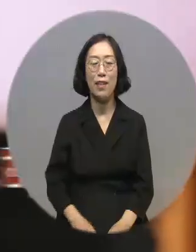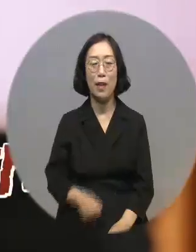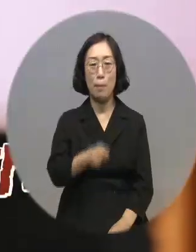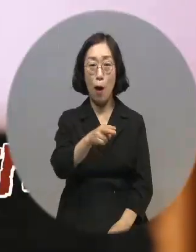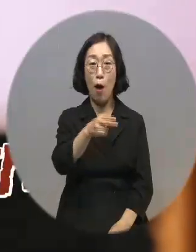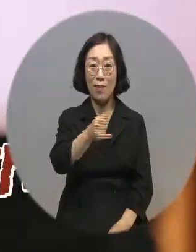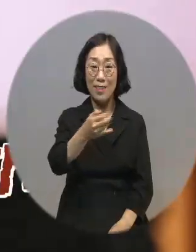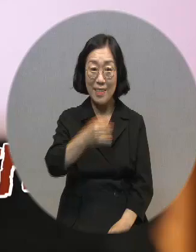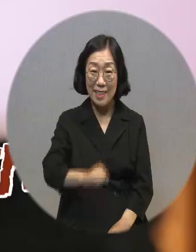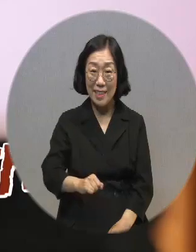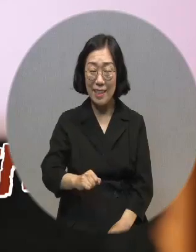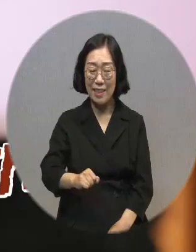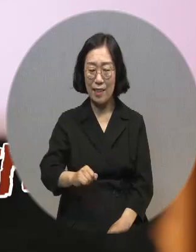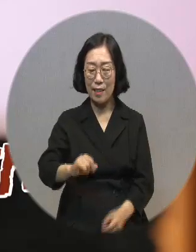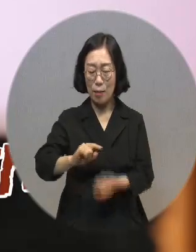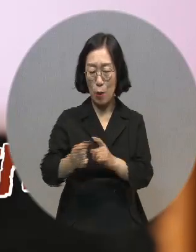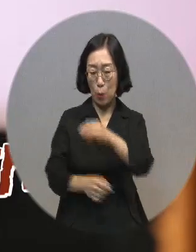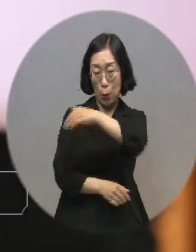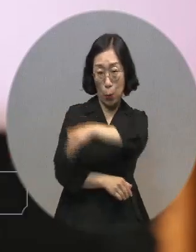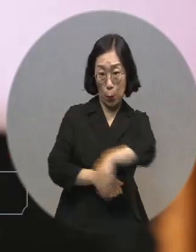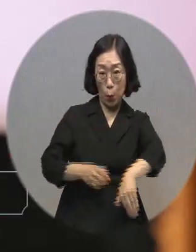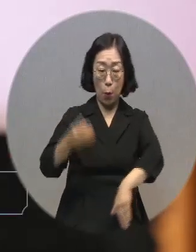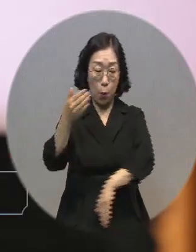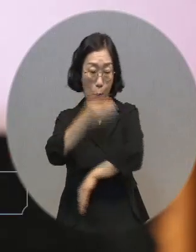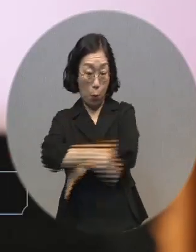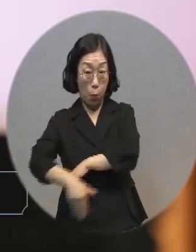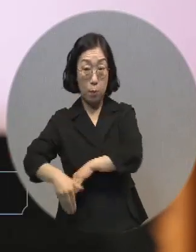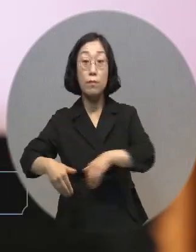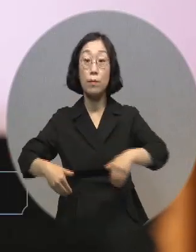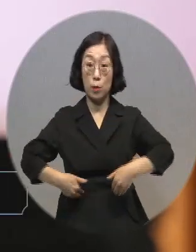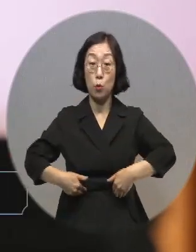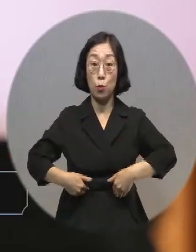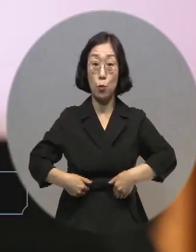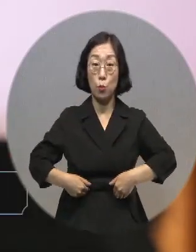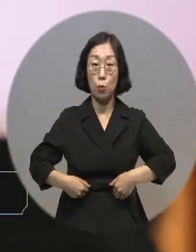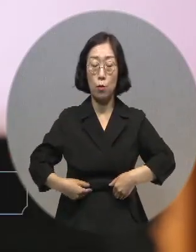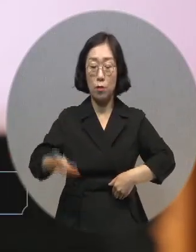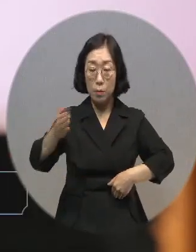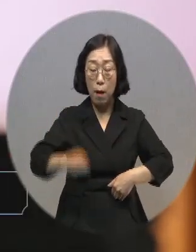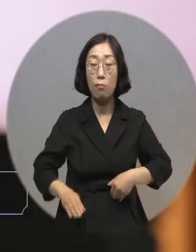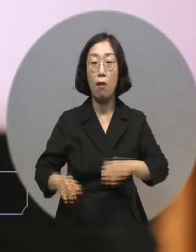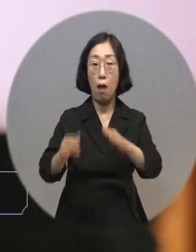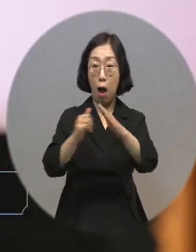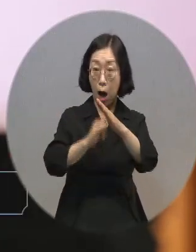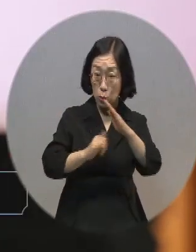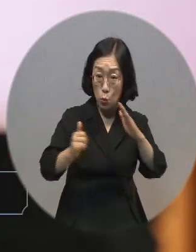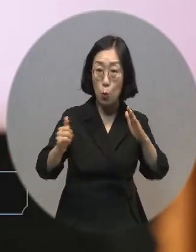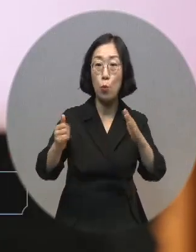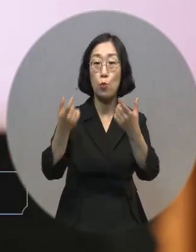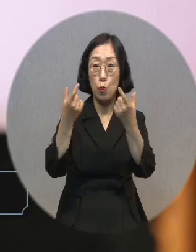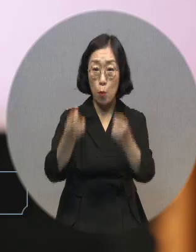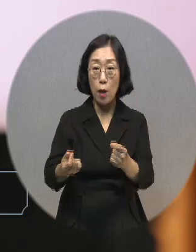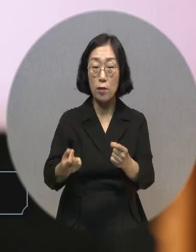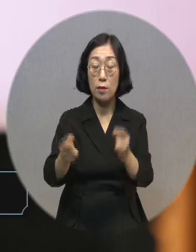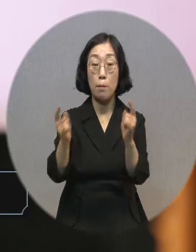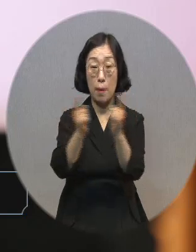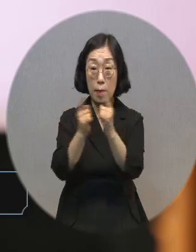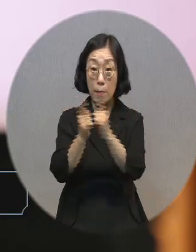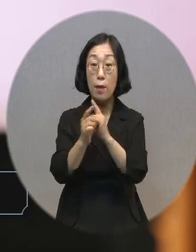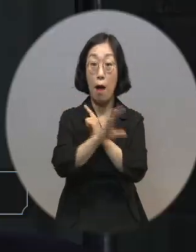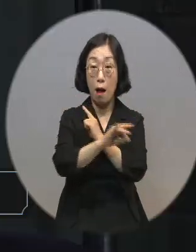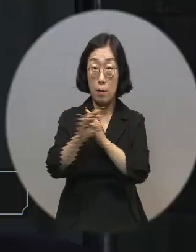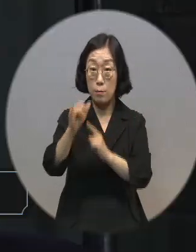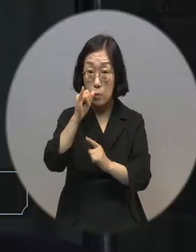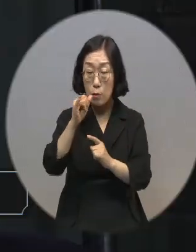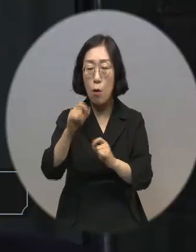산다니까요. 경계가 좀 있어야 된다고 생각하는 사람이에요. 네. 경계가 있지만 또 가족처럼 지내잖아요. 근데 그런 것들을 좀 많이